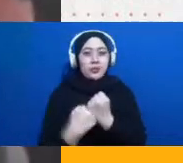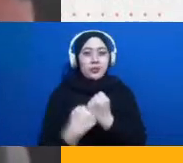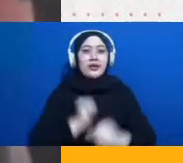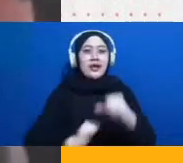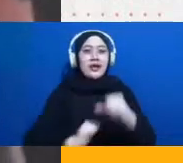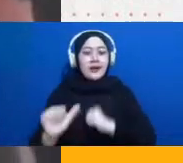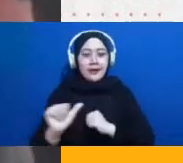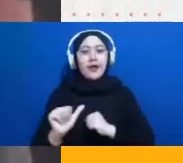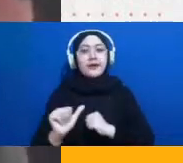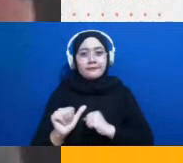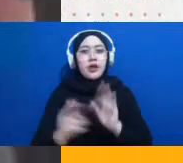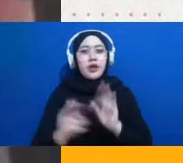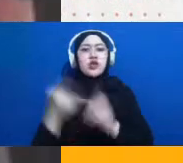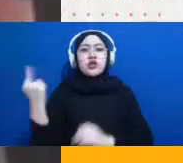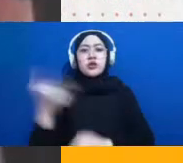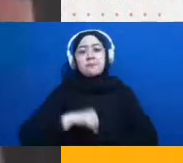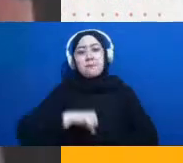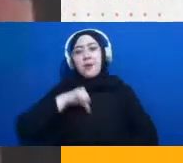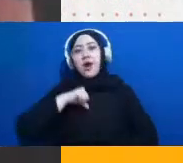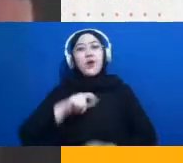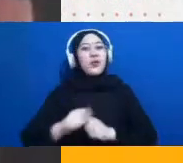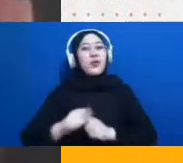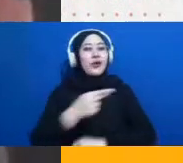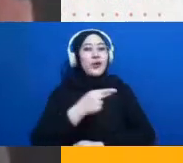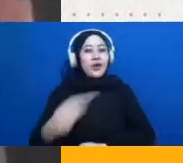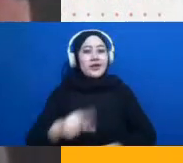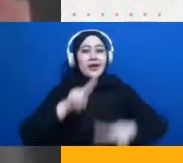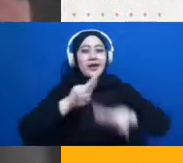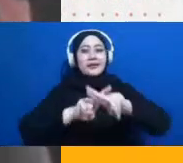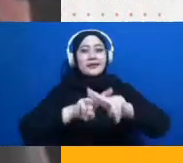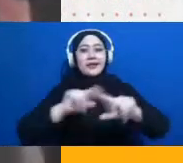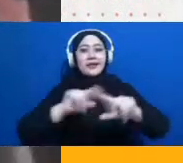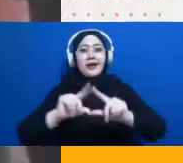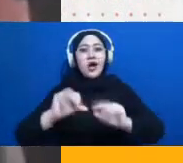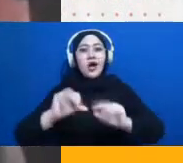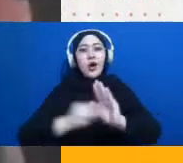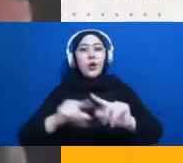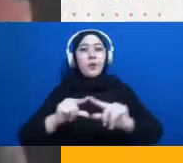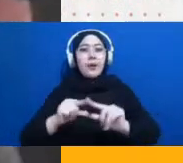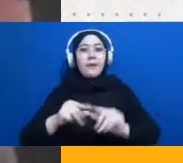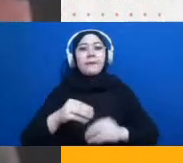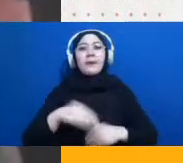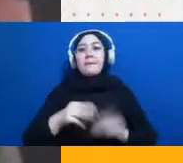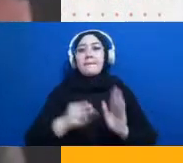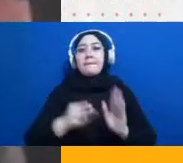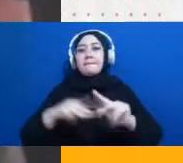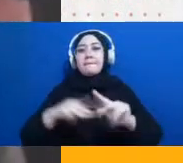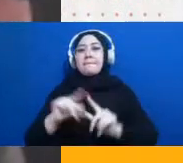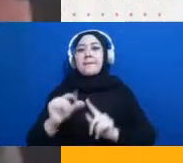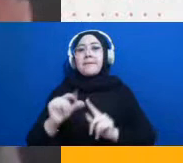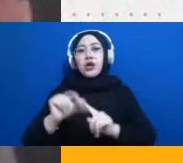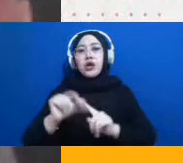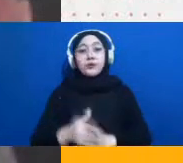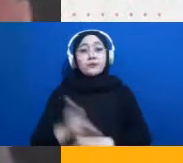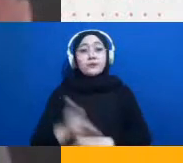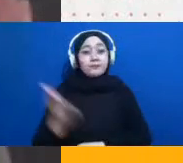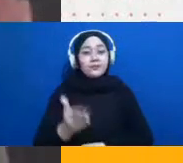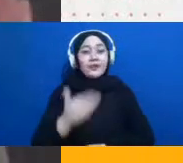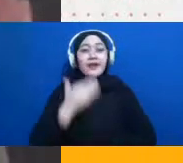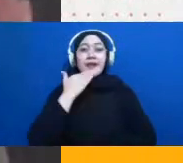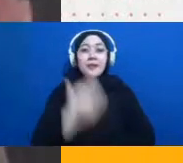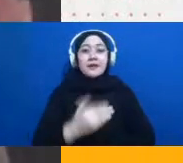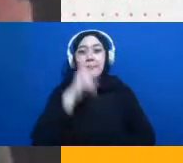Bangga Buatan Indonesia dengan hashtag Aroma Maluku. Dan sekali lagi saya ucapkan terima kasih, saya aturkan kepada Bapak